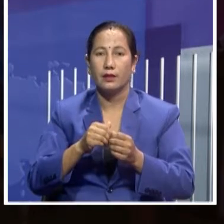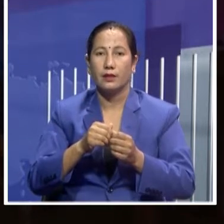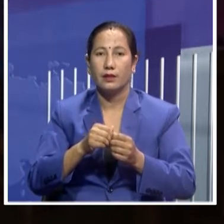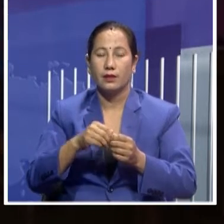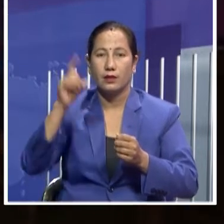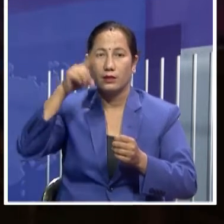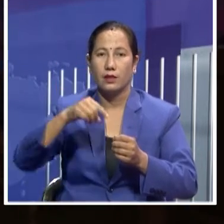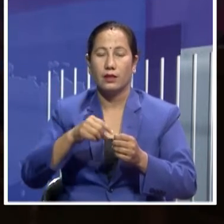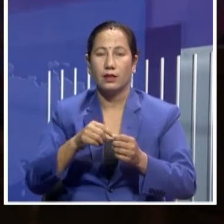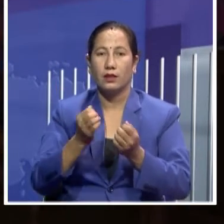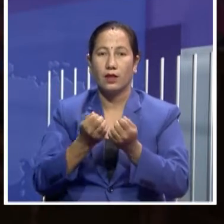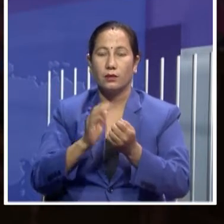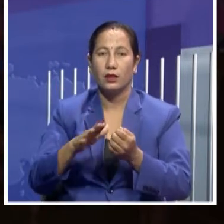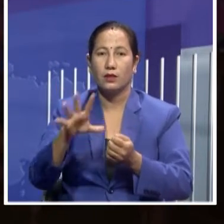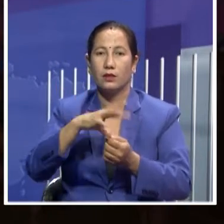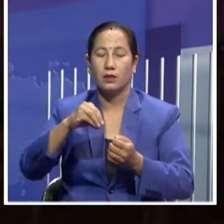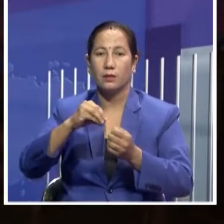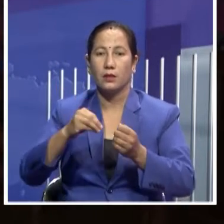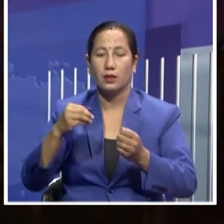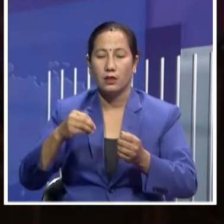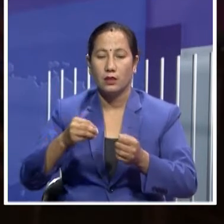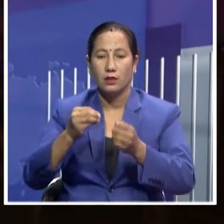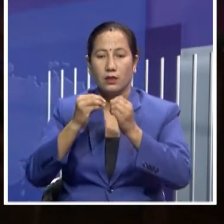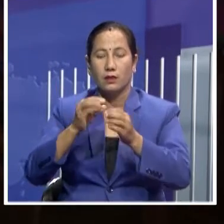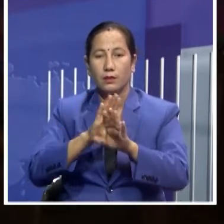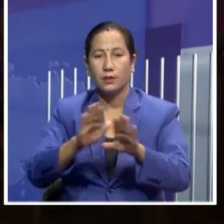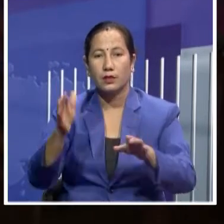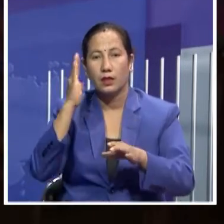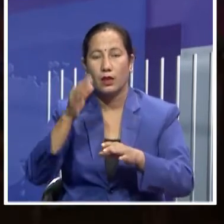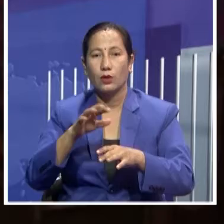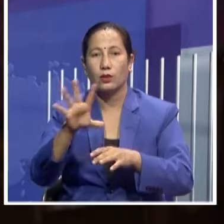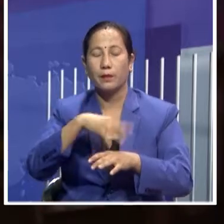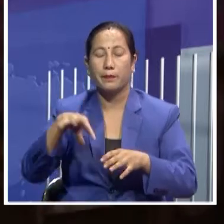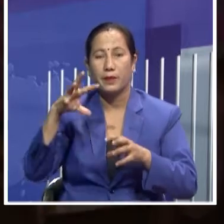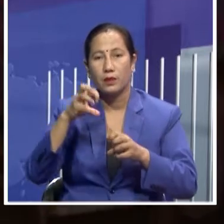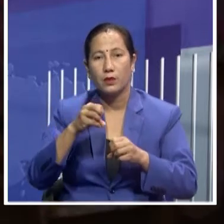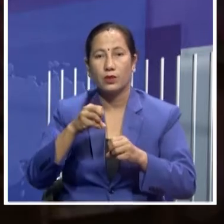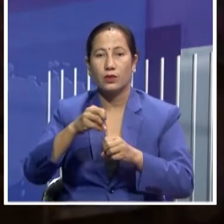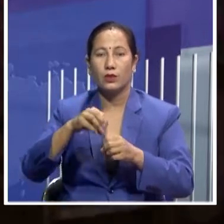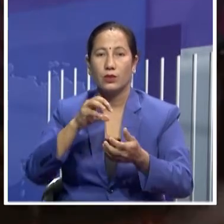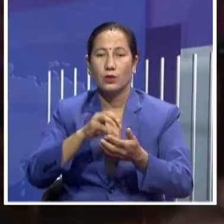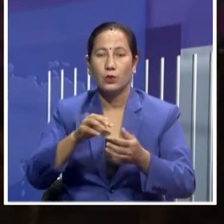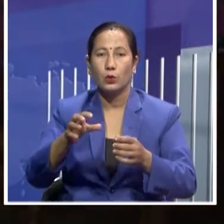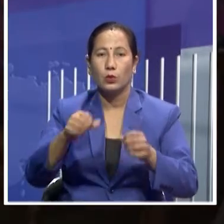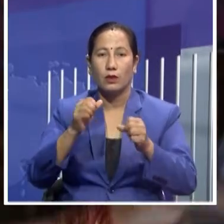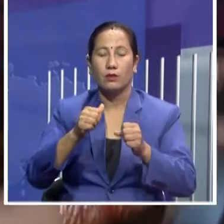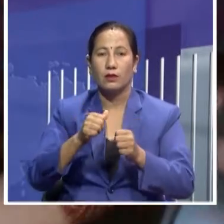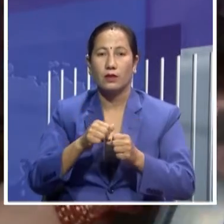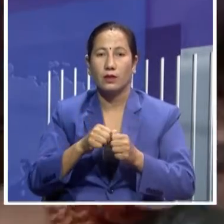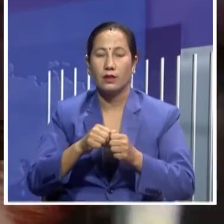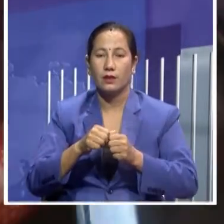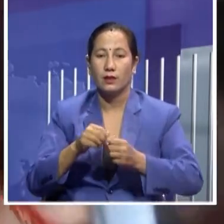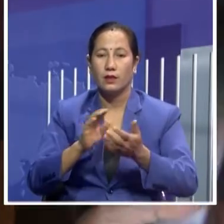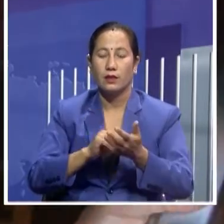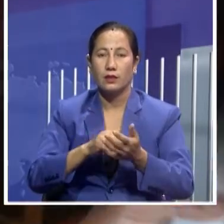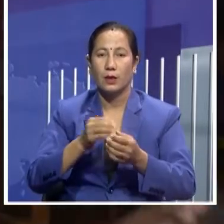बहुत क्षतिपूर्ति गऱ्यौँ। हाम्रो त सबै बिस्तराहरू गर्दा गर्दै सबै भिज्यो, उठाउँदा उठाउँदै दाल थियो, चामल